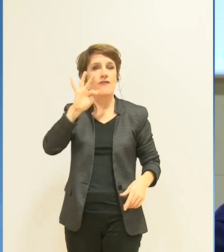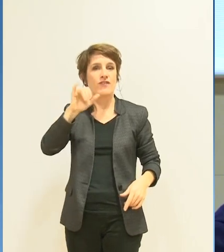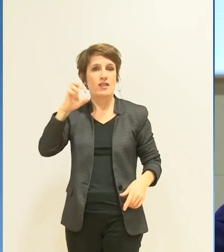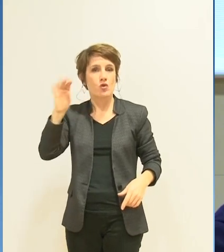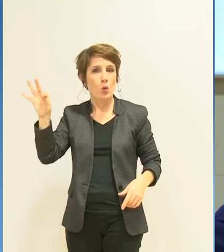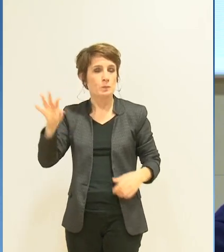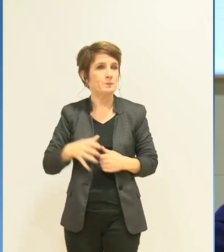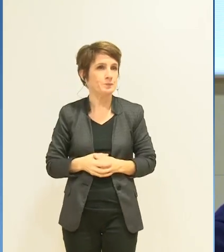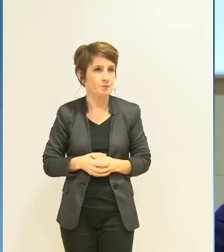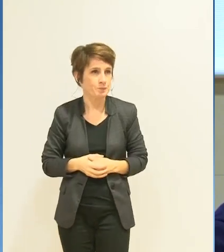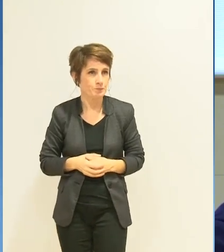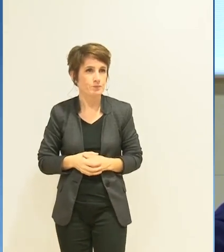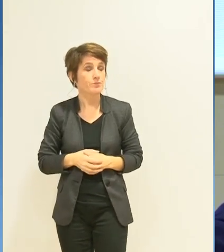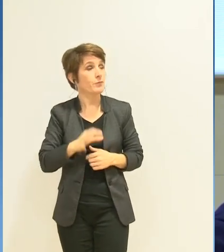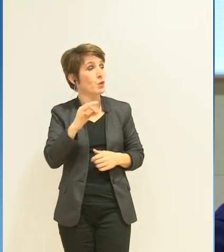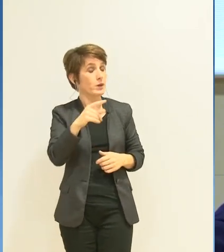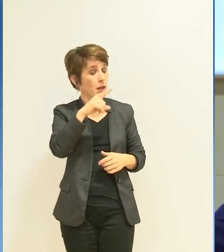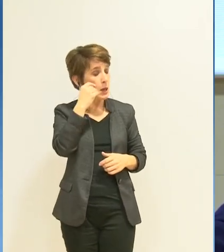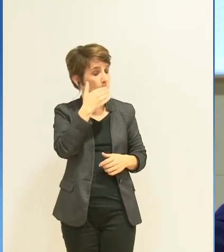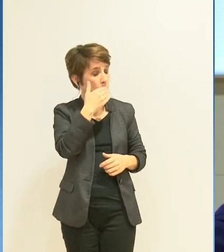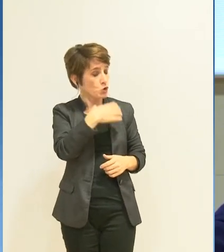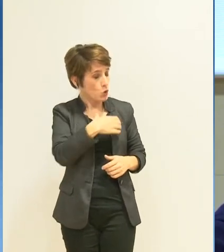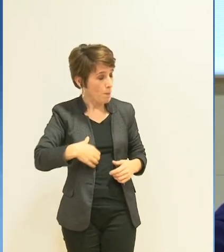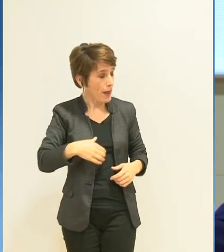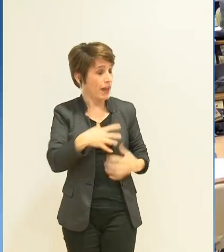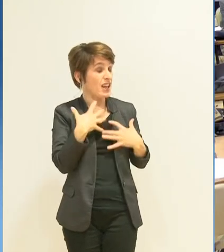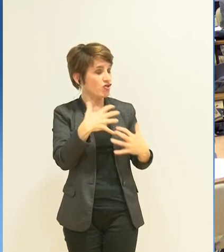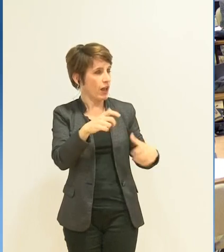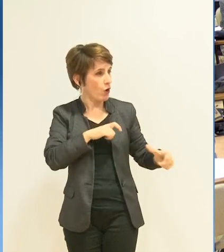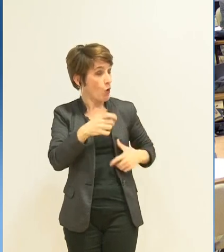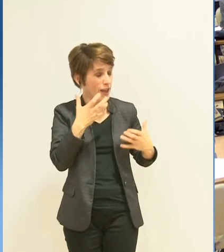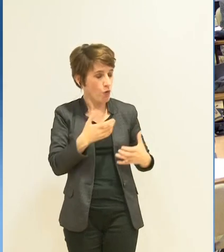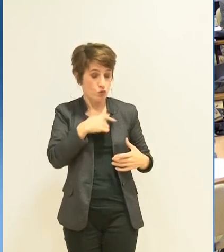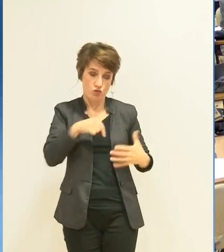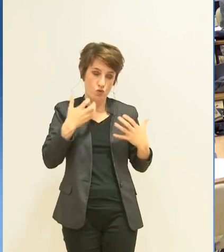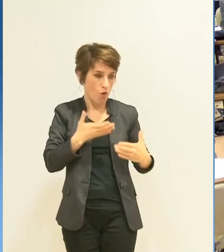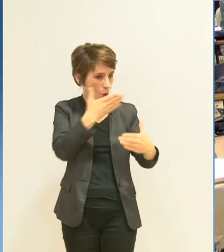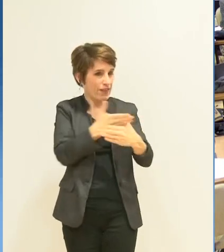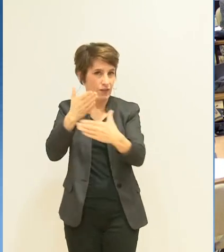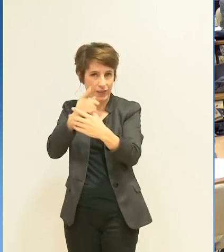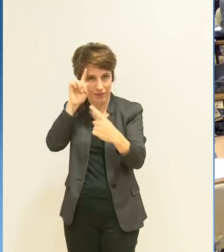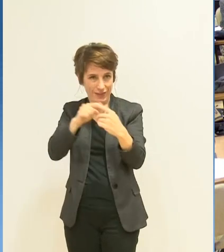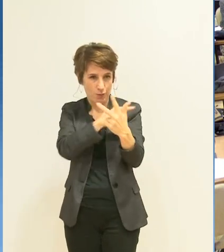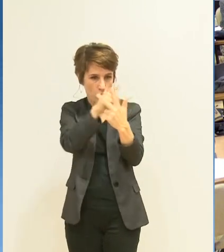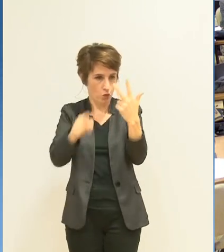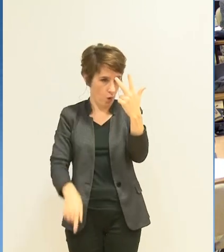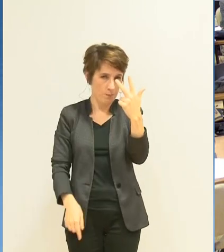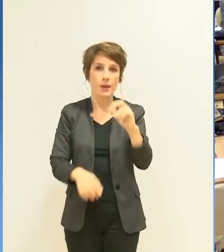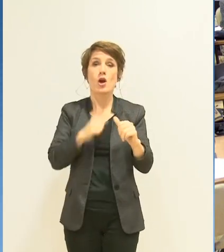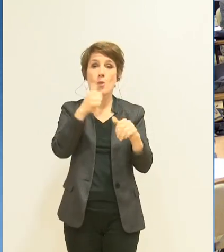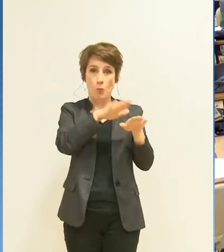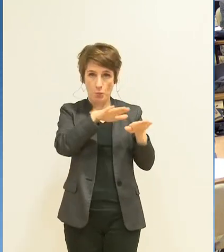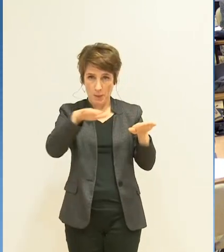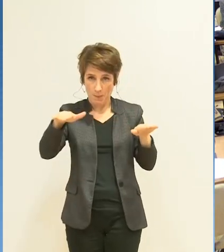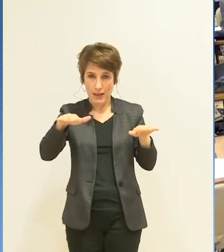collègues nous voudrions intervenir sur trois points premier point en ce qui concerne les places de stationnement dans la